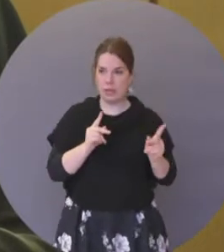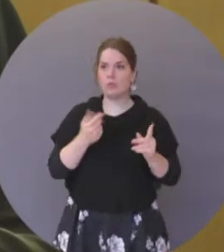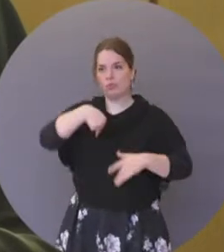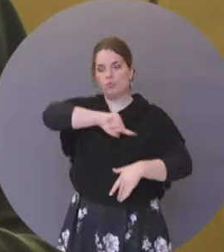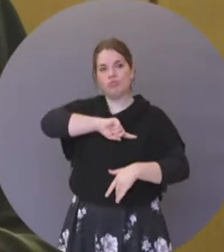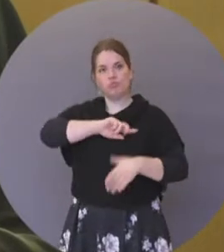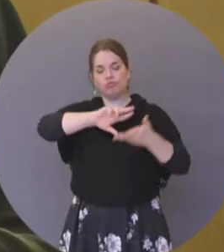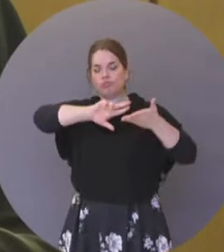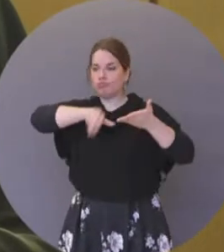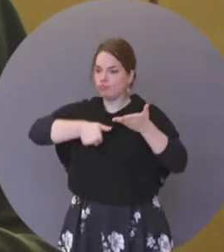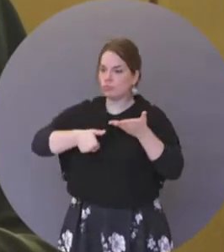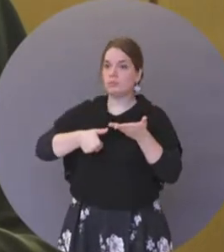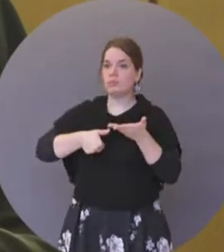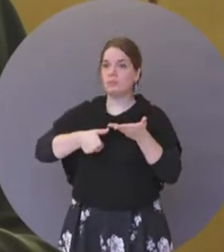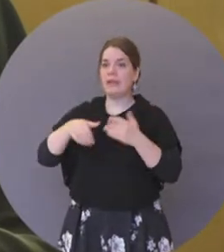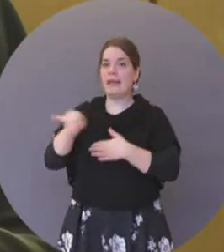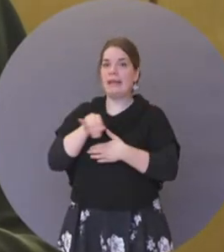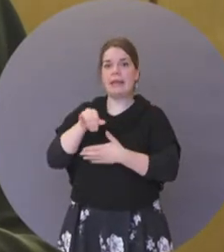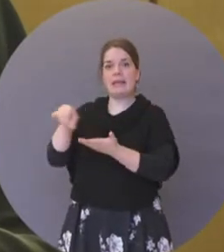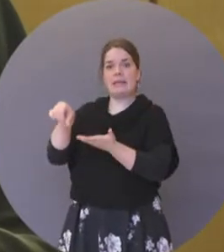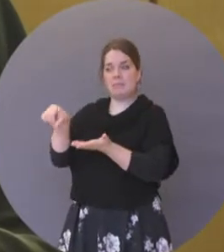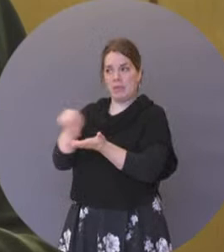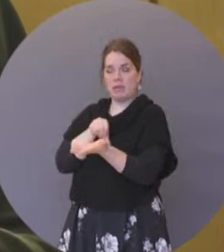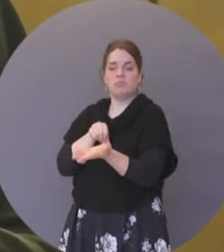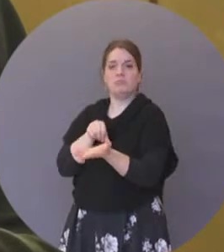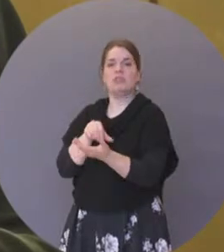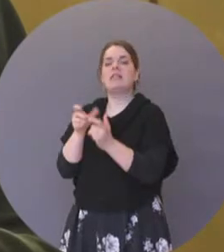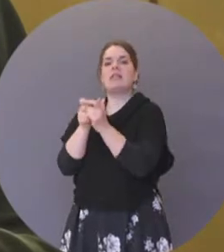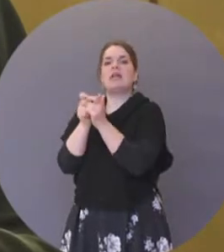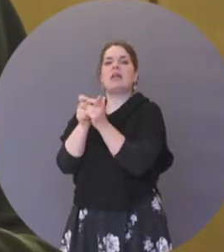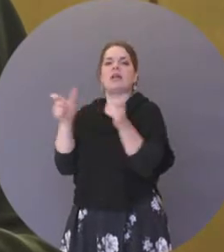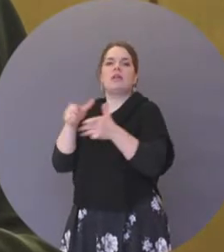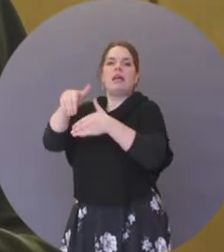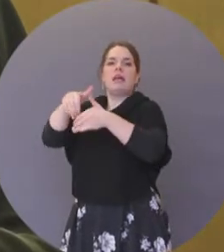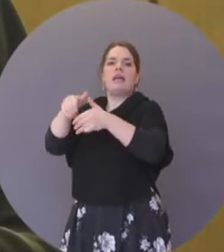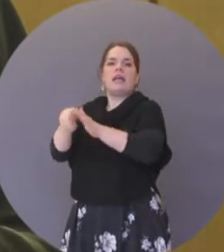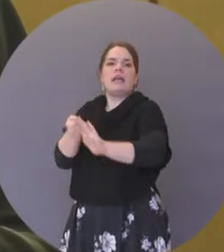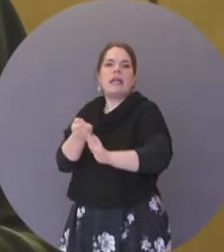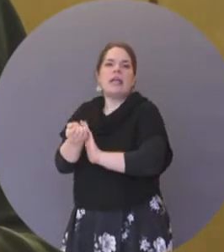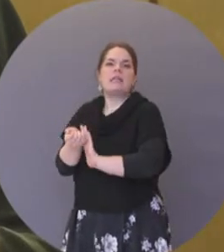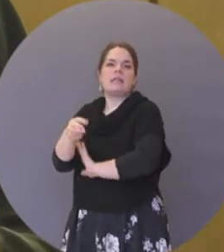est financé par la Caisse nationale de solidarité pour l'autonomie CNSA